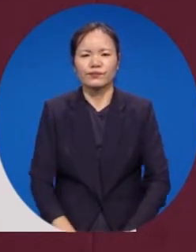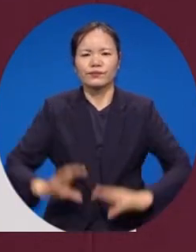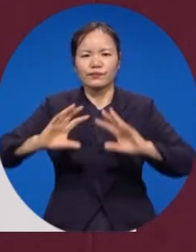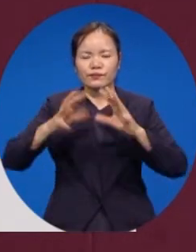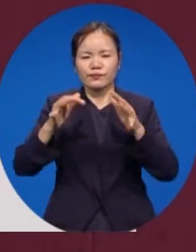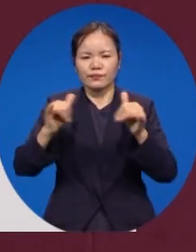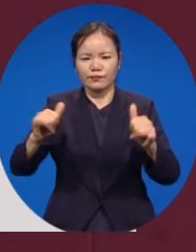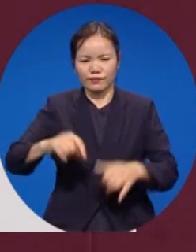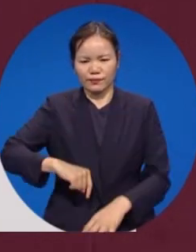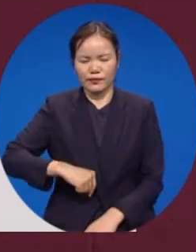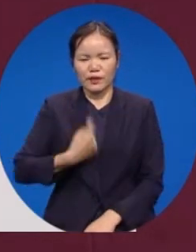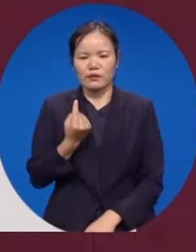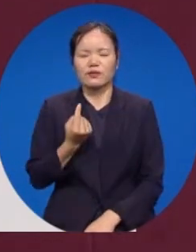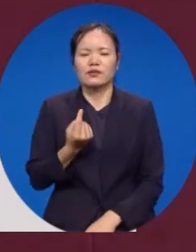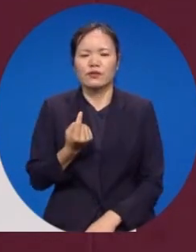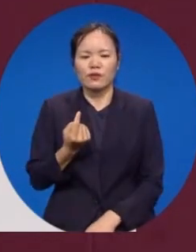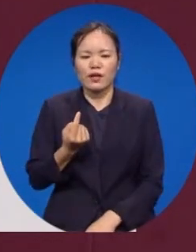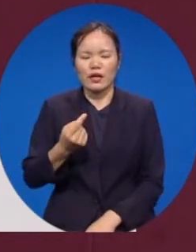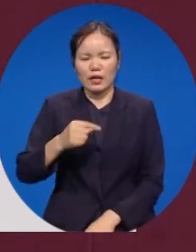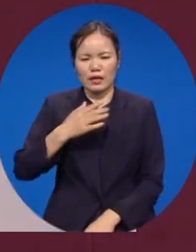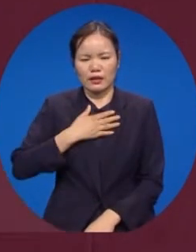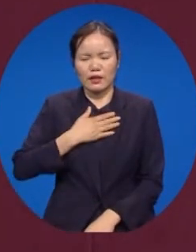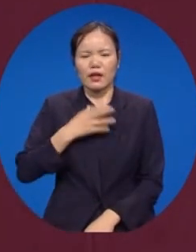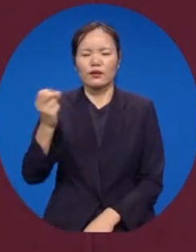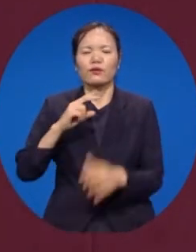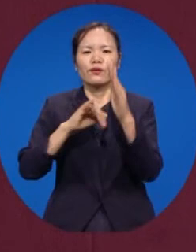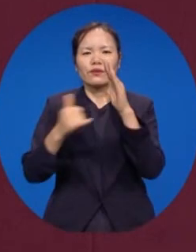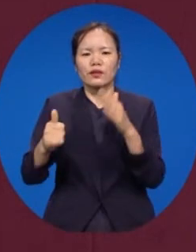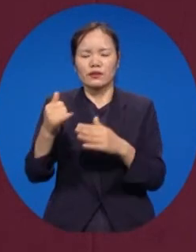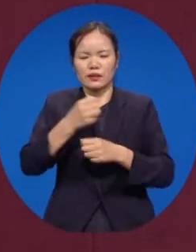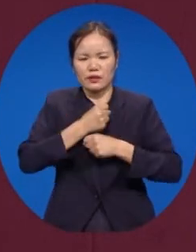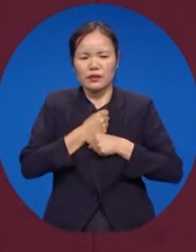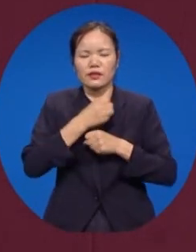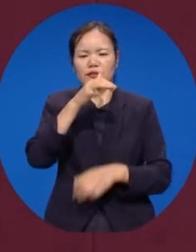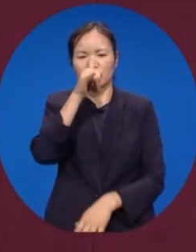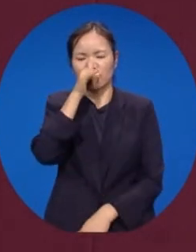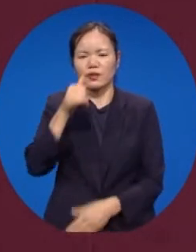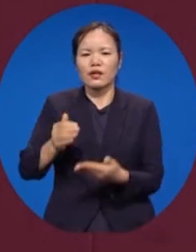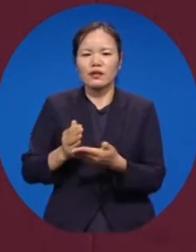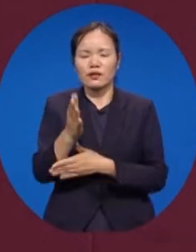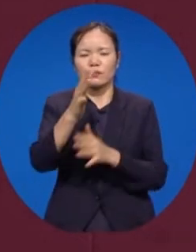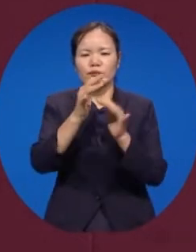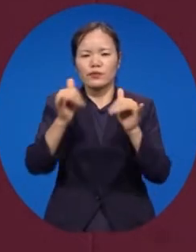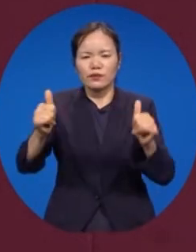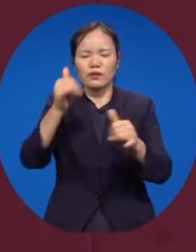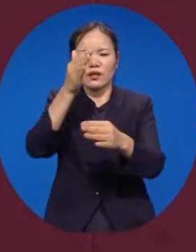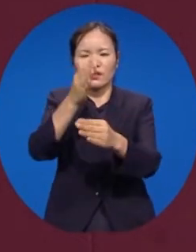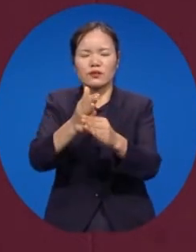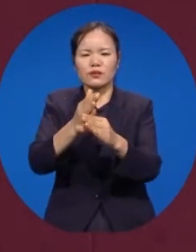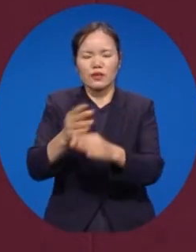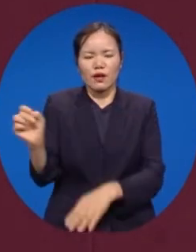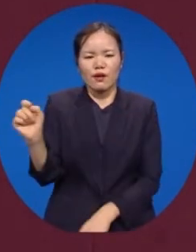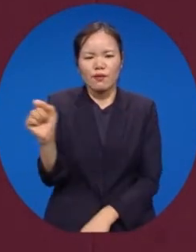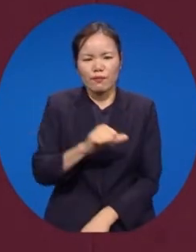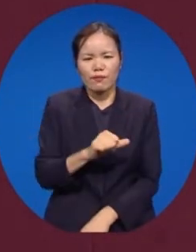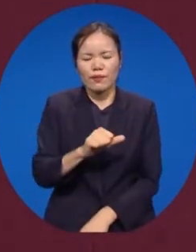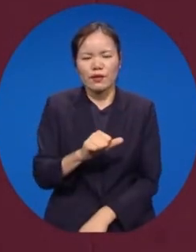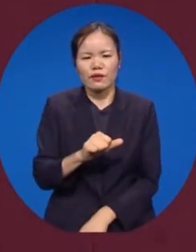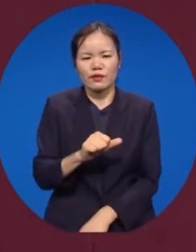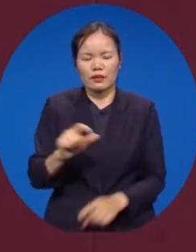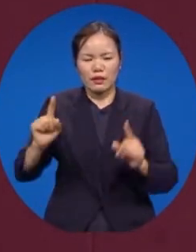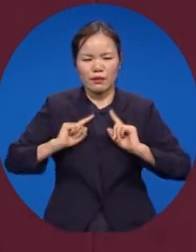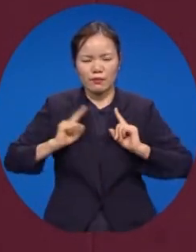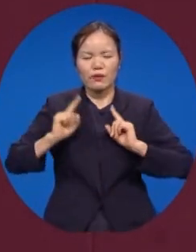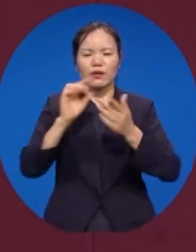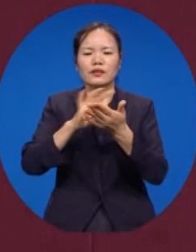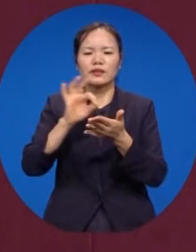국민 스스로가 자신과 가족을 지킬 수 있도록 전문가를 중심으로 신속히 병용